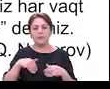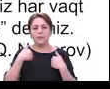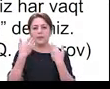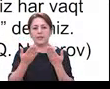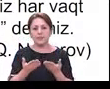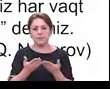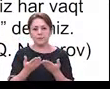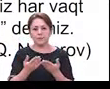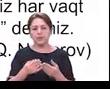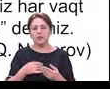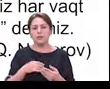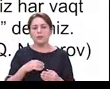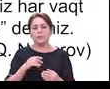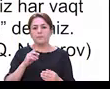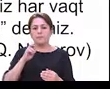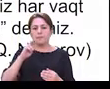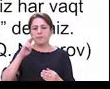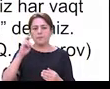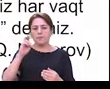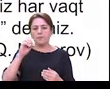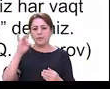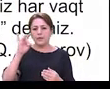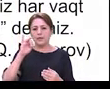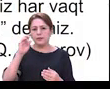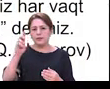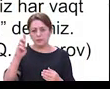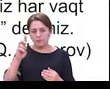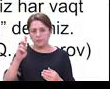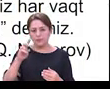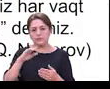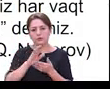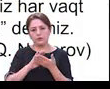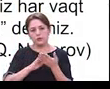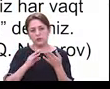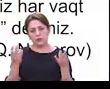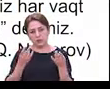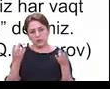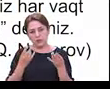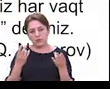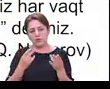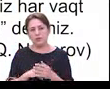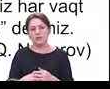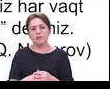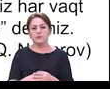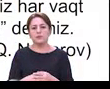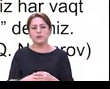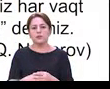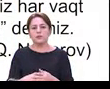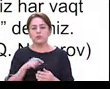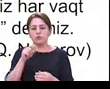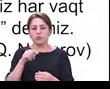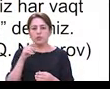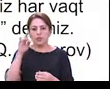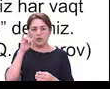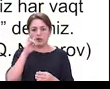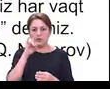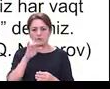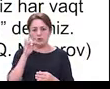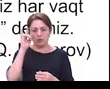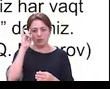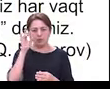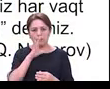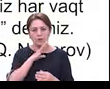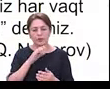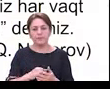ya'ni berib p jarangsiz tovushi berilgan, bu yerda aslida b jarangli undoshi bo'lishi